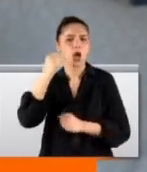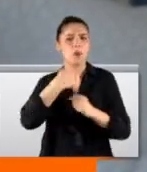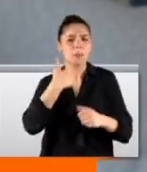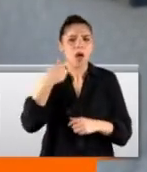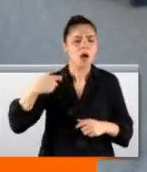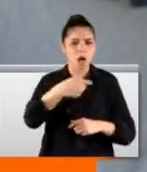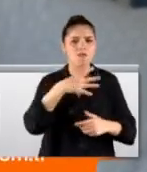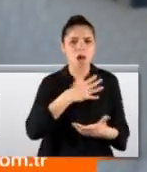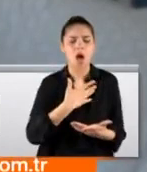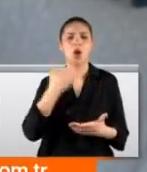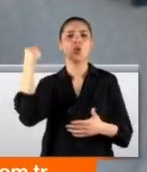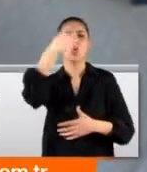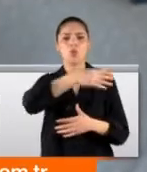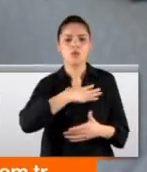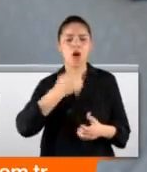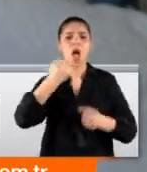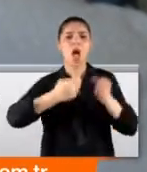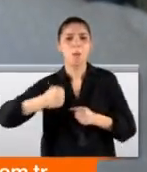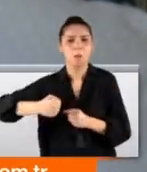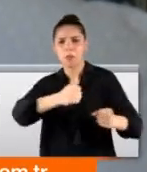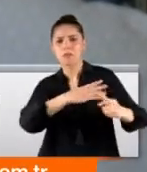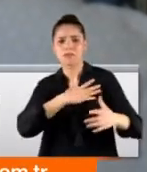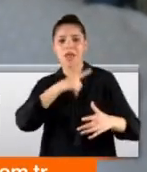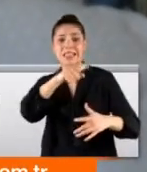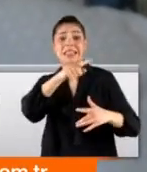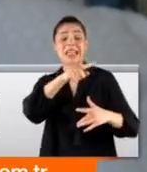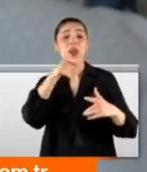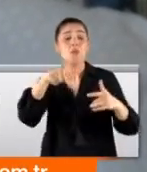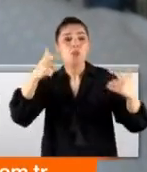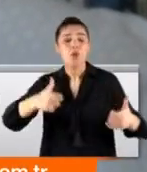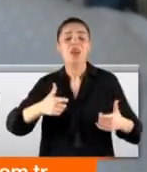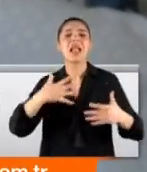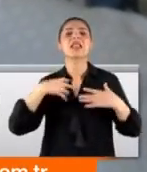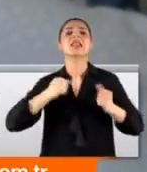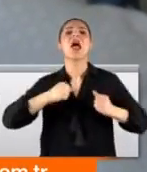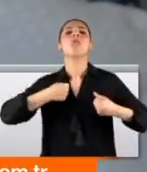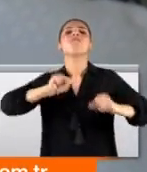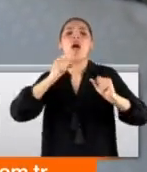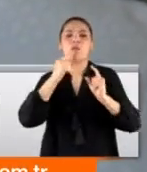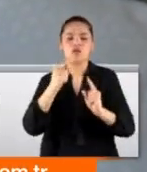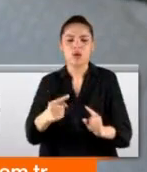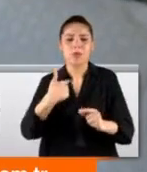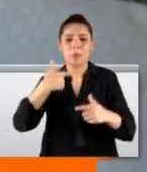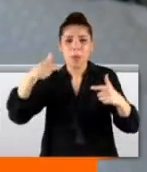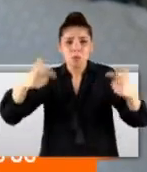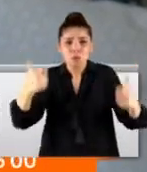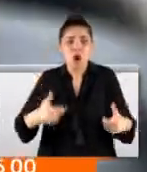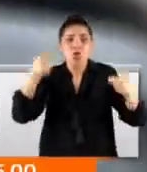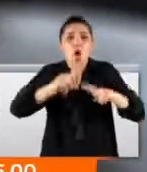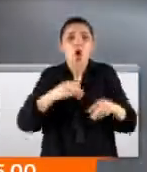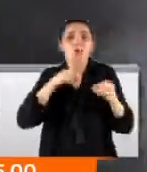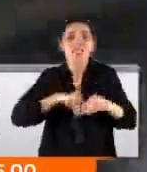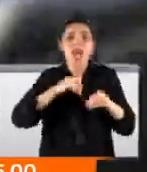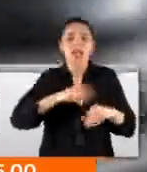yumruk attı, arabayı üstüme sürdü. Seni buradan sağ çıkartmayacağım diyerek yaptı. Ben dedim buradan çıkamıyorum, yani ben burada ölürüm.